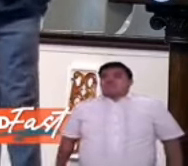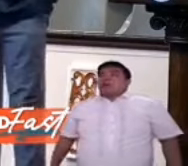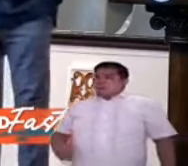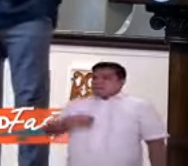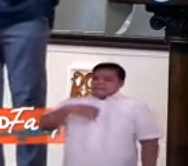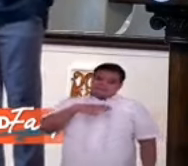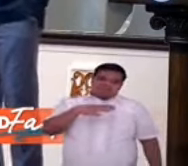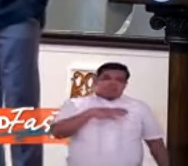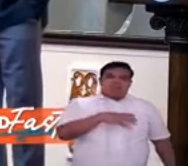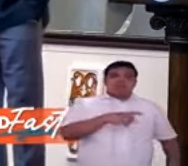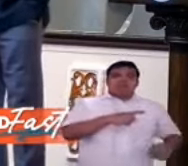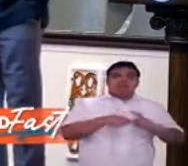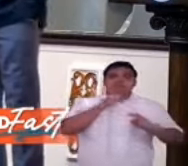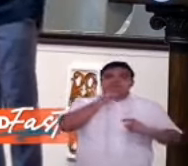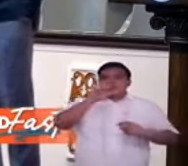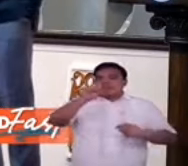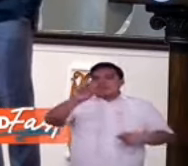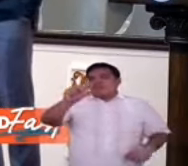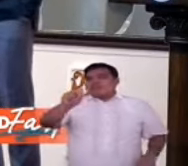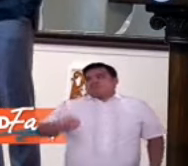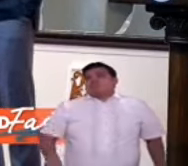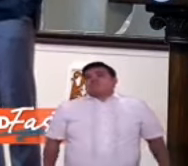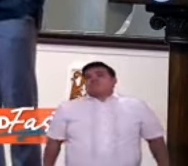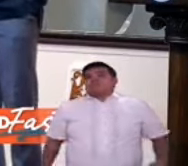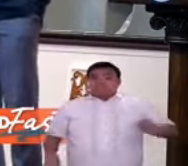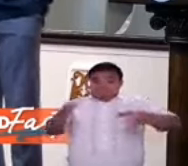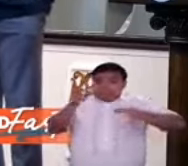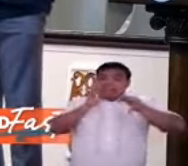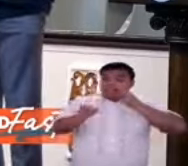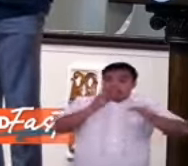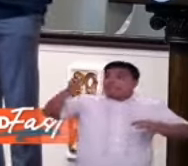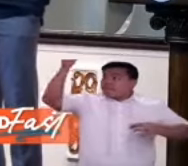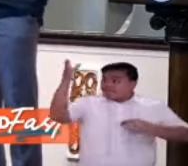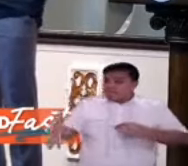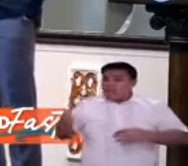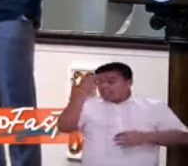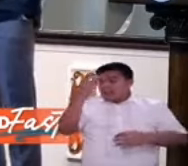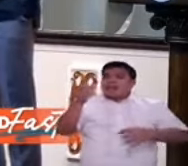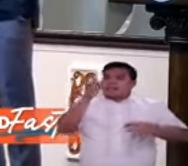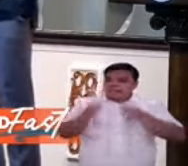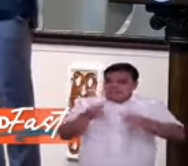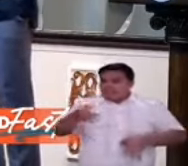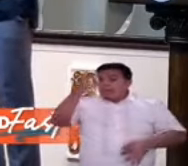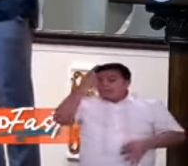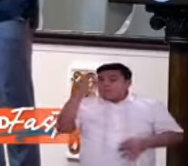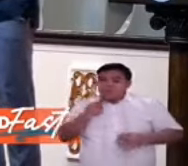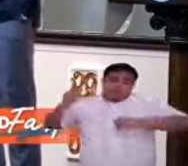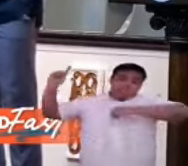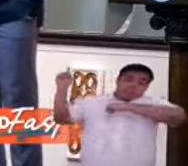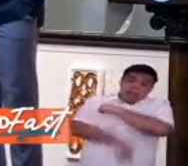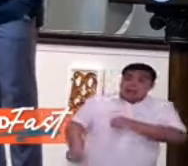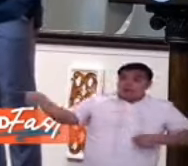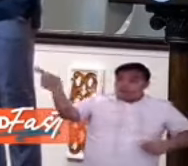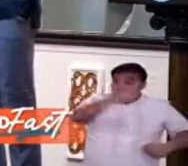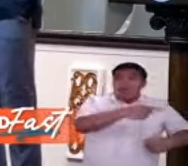Nagpakaroon ing nun lang, pero di ka anak. Kung kamo, gibunalan mo sa inyong ginikanan, bayabas,